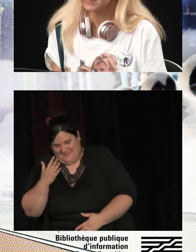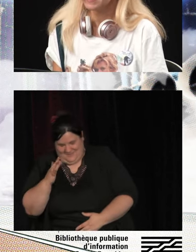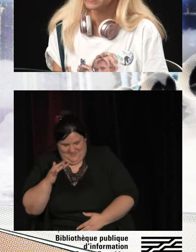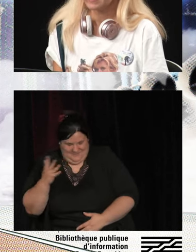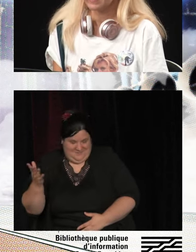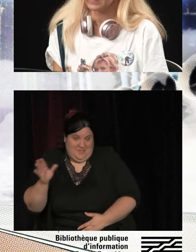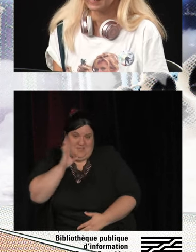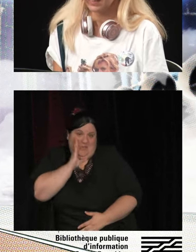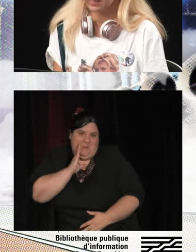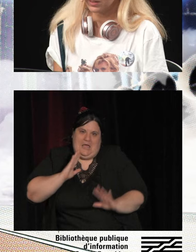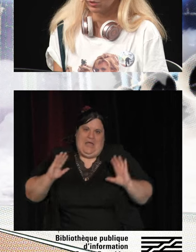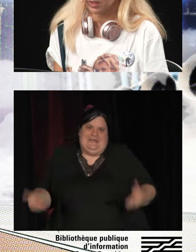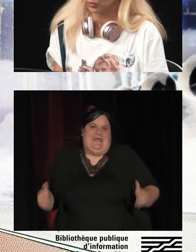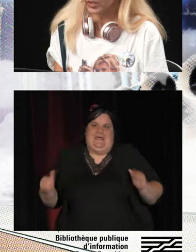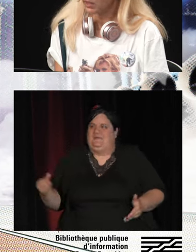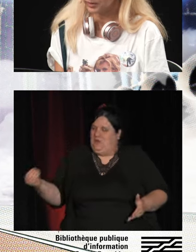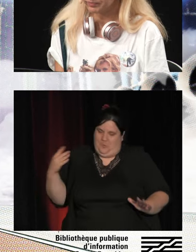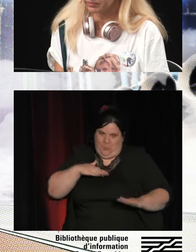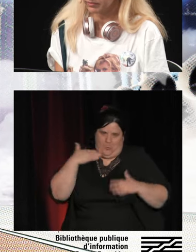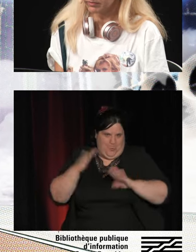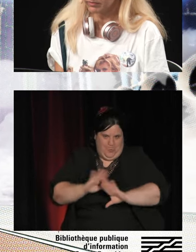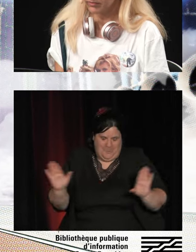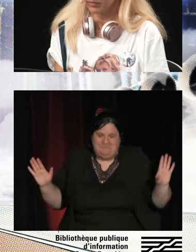Achevez-moi. Qu'est-ce que je voulais dire? Donc oui.